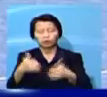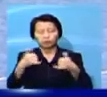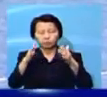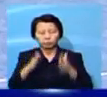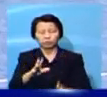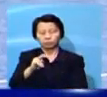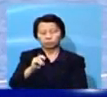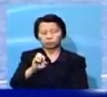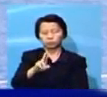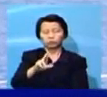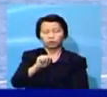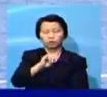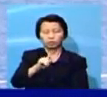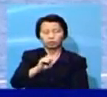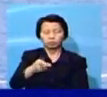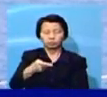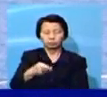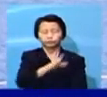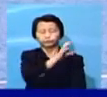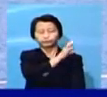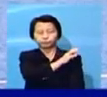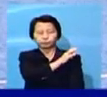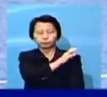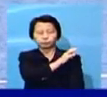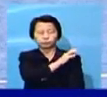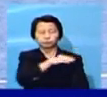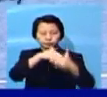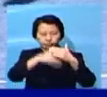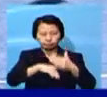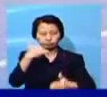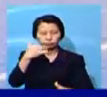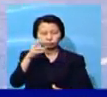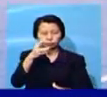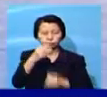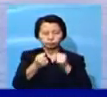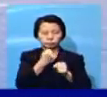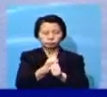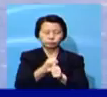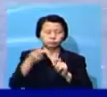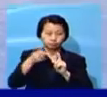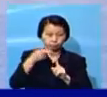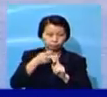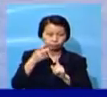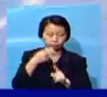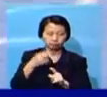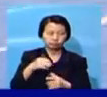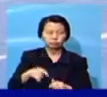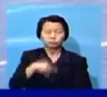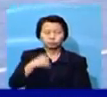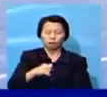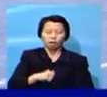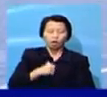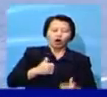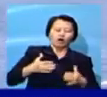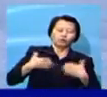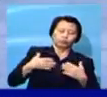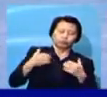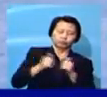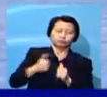Aisah Nasir jurulatih skod hoki wanita bawah 16 tahun Pulau Pinang Mohamad Nasir matad Isa ternyata bangga dengan